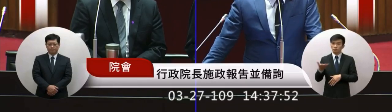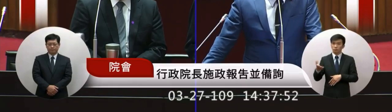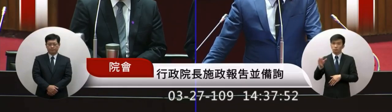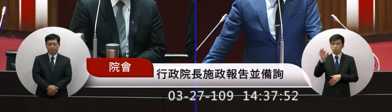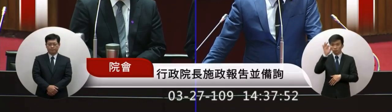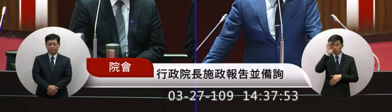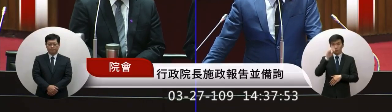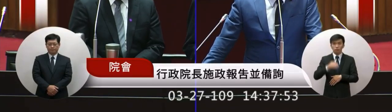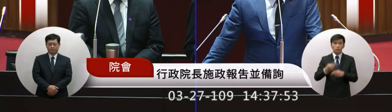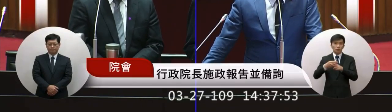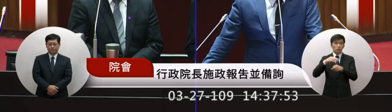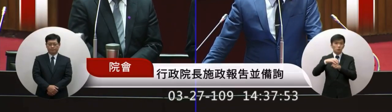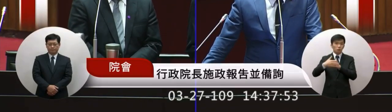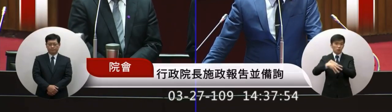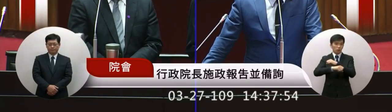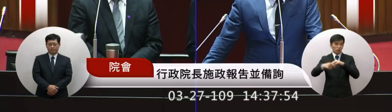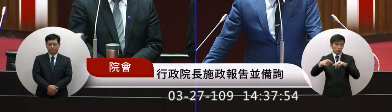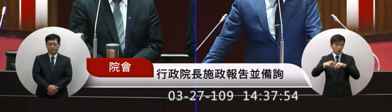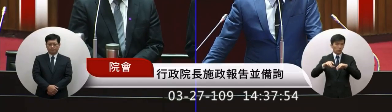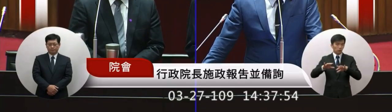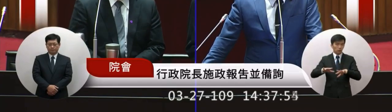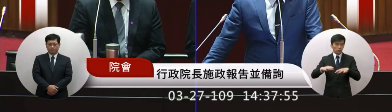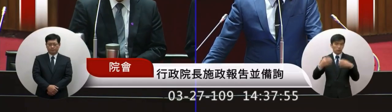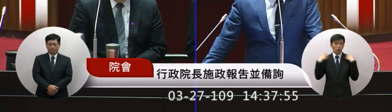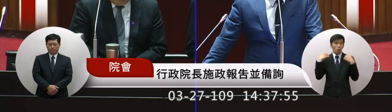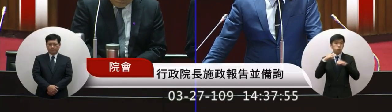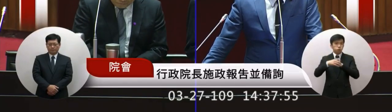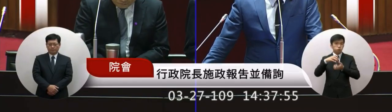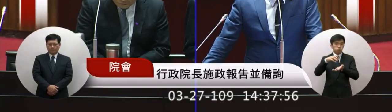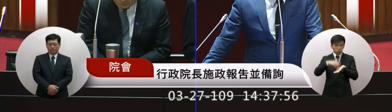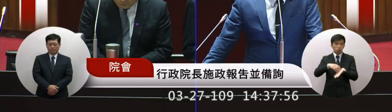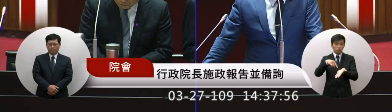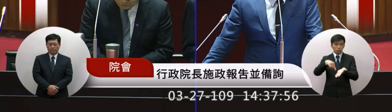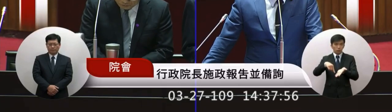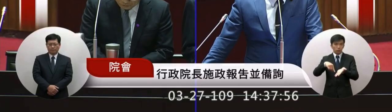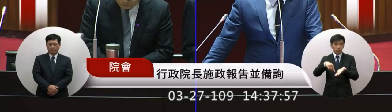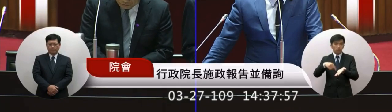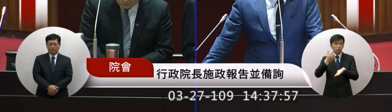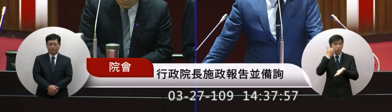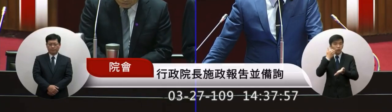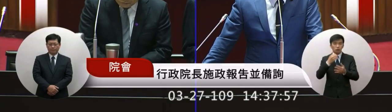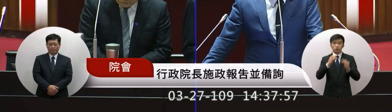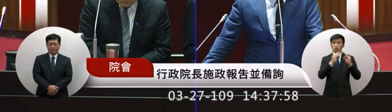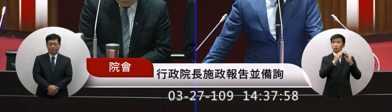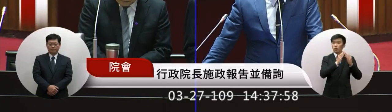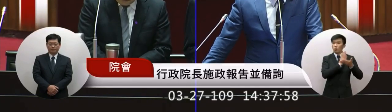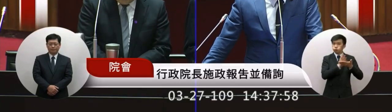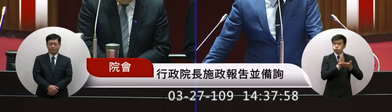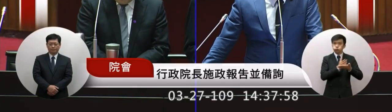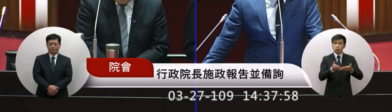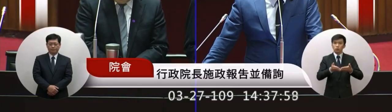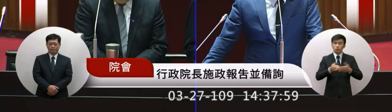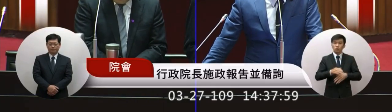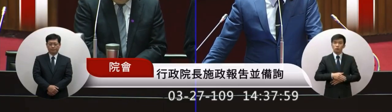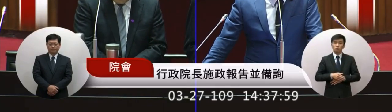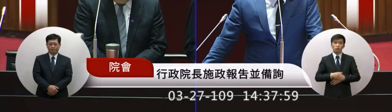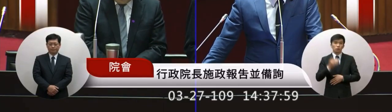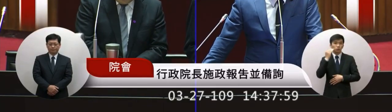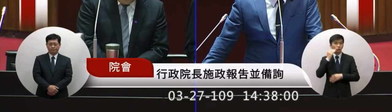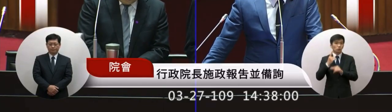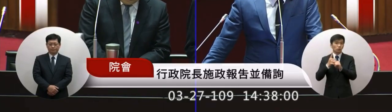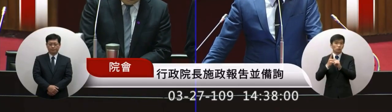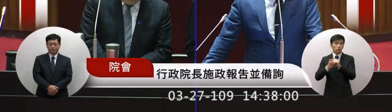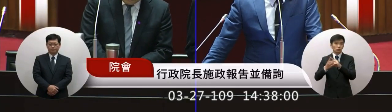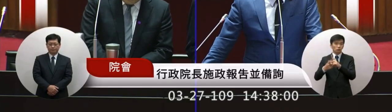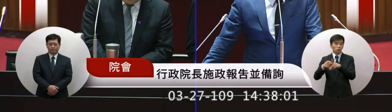道说信保基金在这次的做保证的部分，其实主要受信还是由银行来去评估，那中小企业他们其实最担心